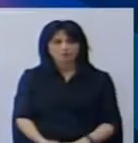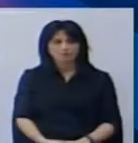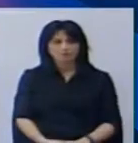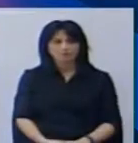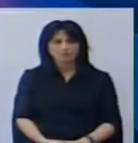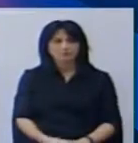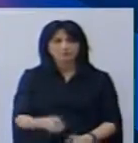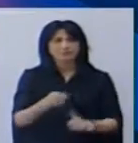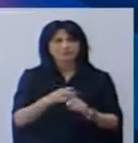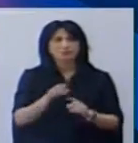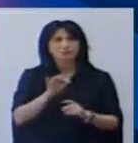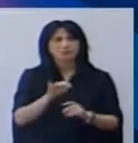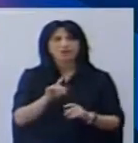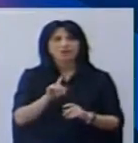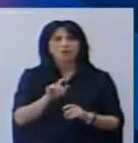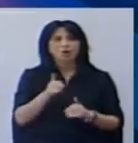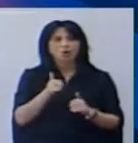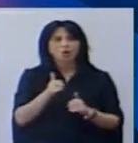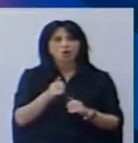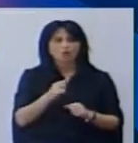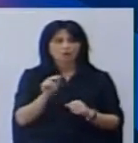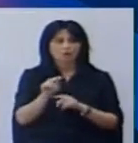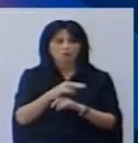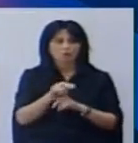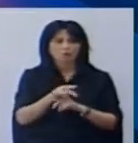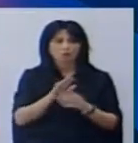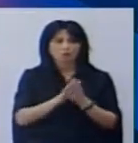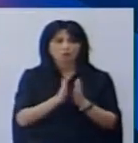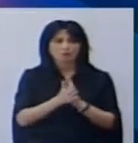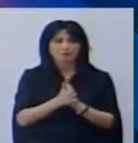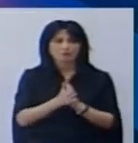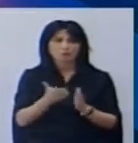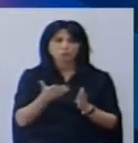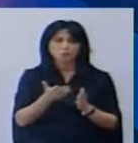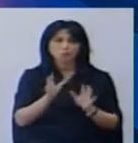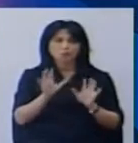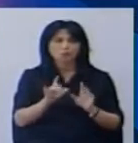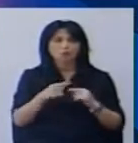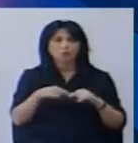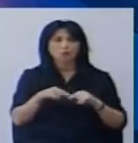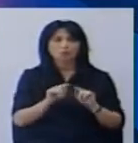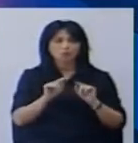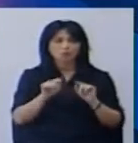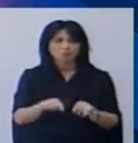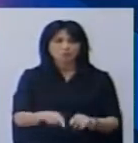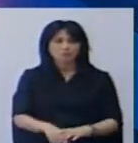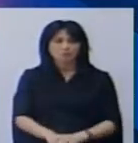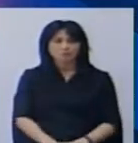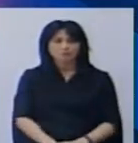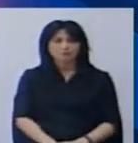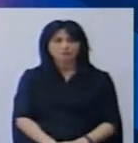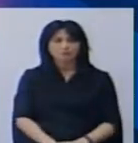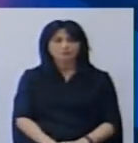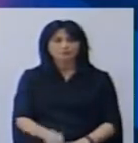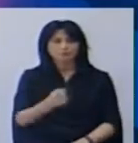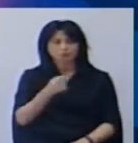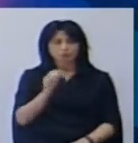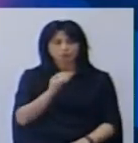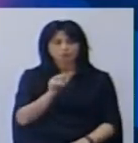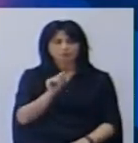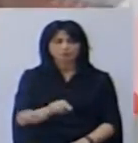და იმის შესახებ, თუ თქვენ როგორ გამოასწორებთ ამ მდგომარეობას იმ შემთხვევაში, თუ საკანონმდებლო ორგანოში მოხდებით. მეორე ახალ წმინდა პრეტეში რამდენიმე